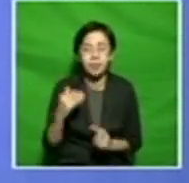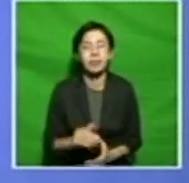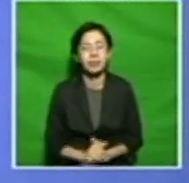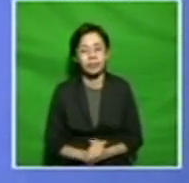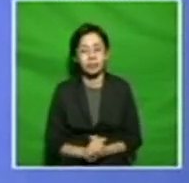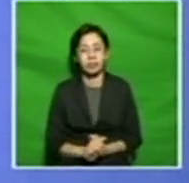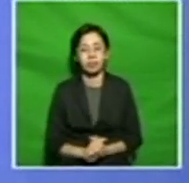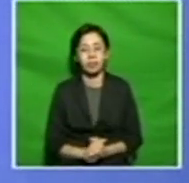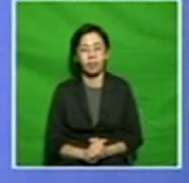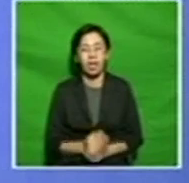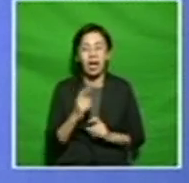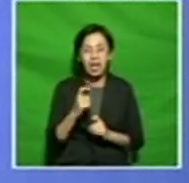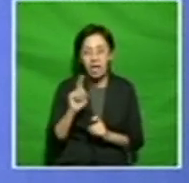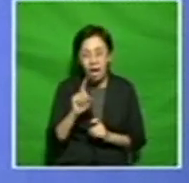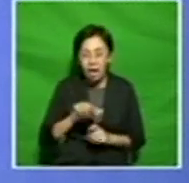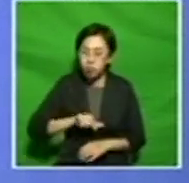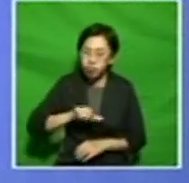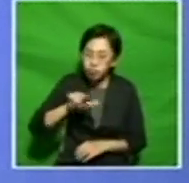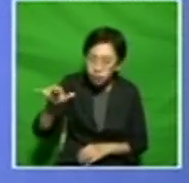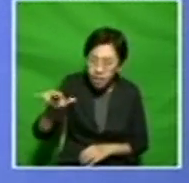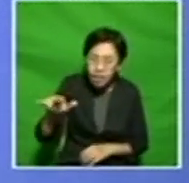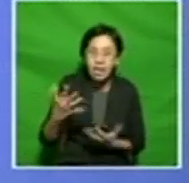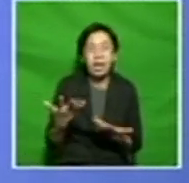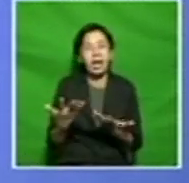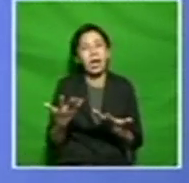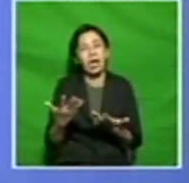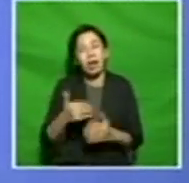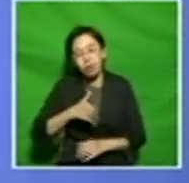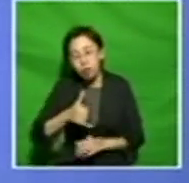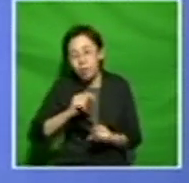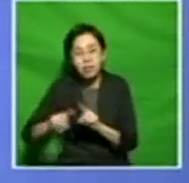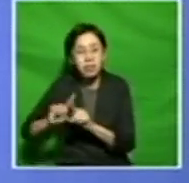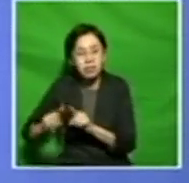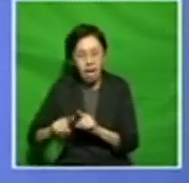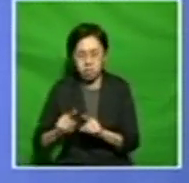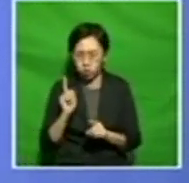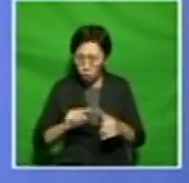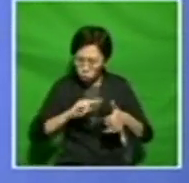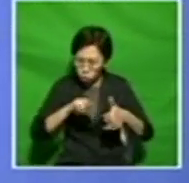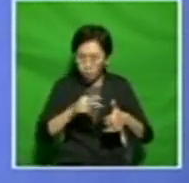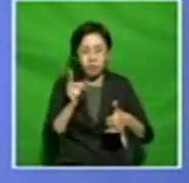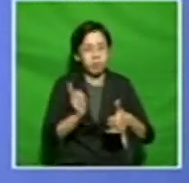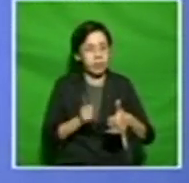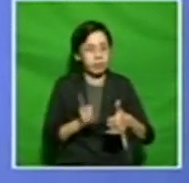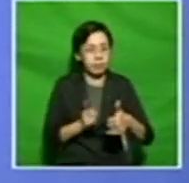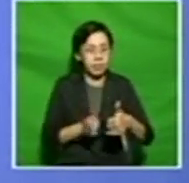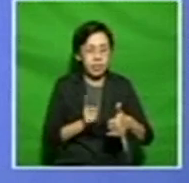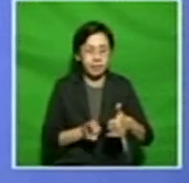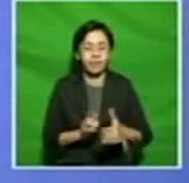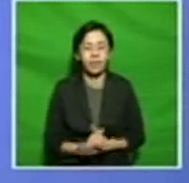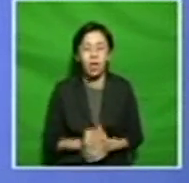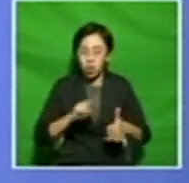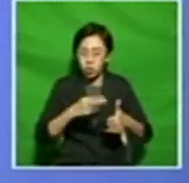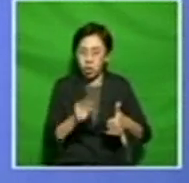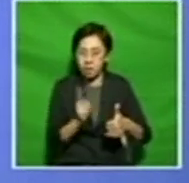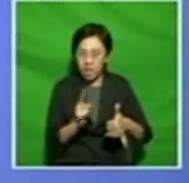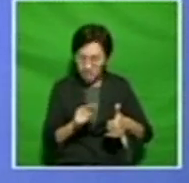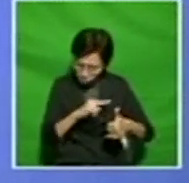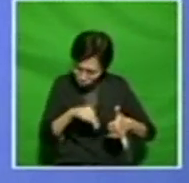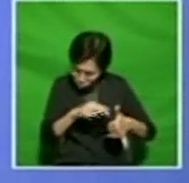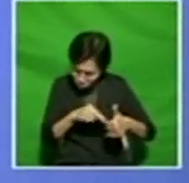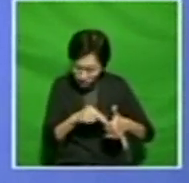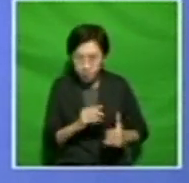ยในการบินการเดินทางท่านนายกได้สั่งการแล้วว่ายังต้องเข้มงวดต่อไปอย่างเดิมและเพิ่มความเข้มงวด